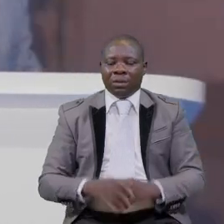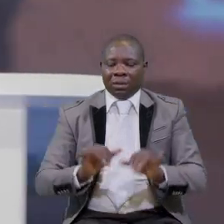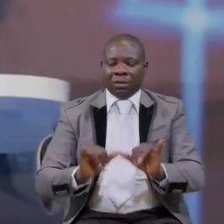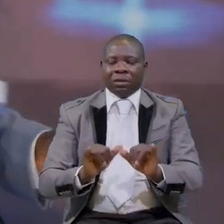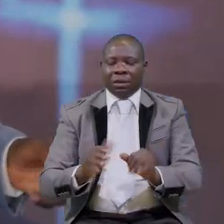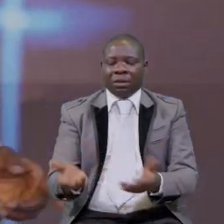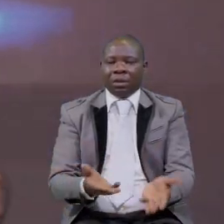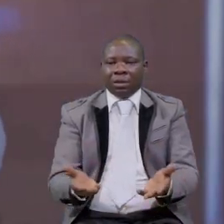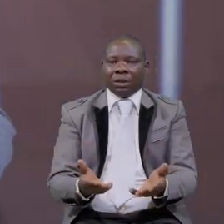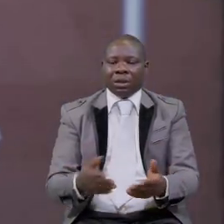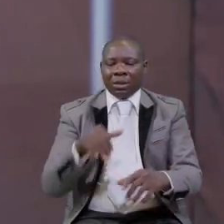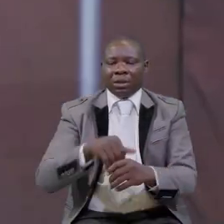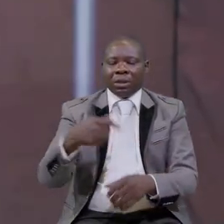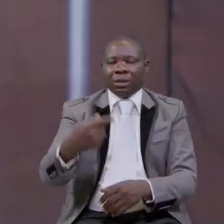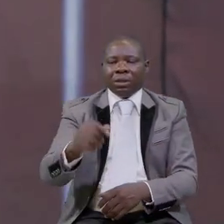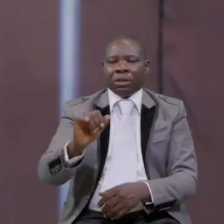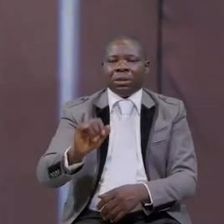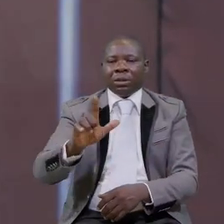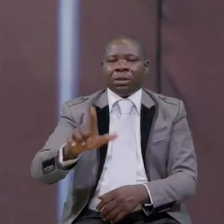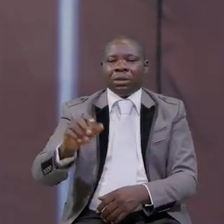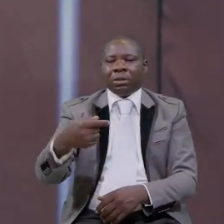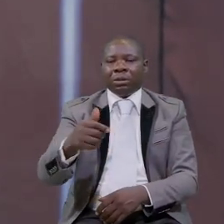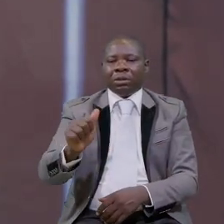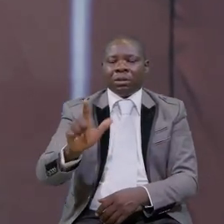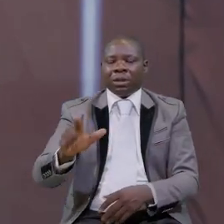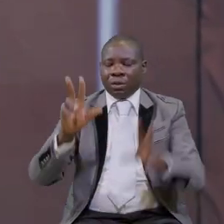Reste là, à Gilgal. Non,